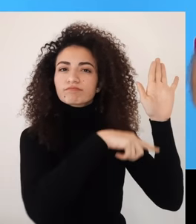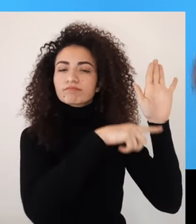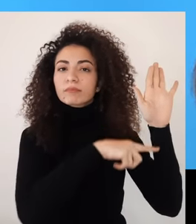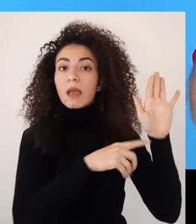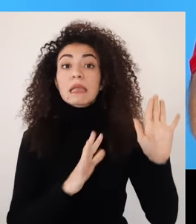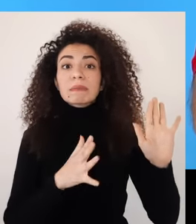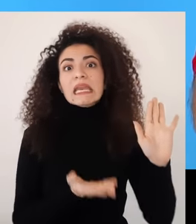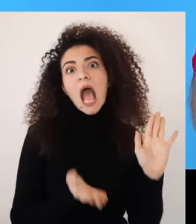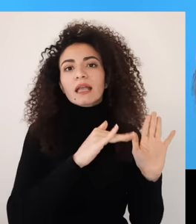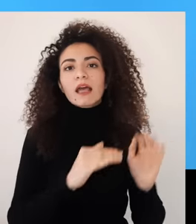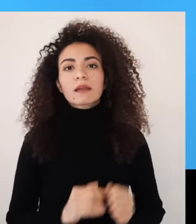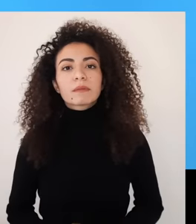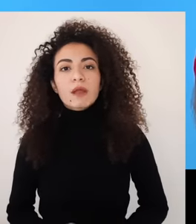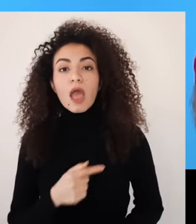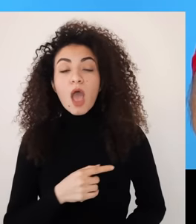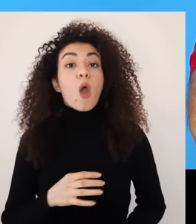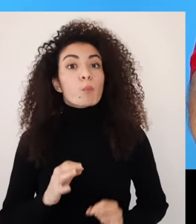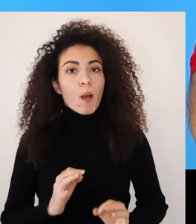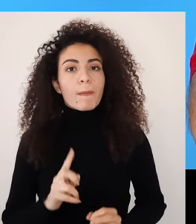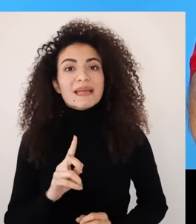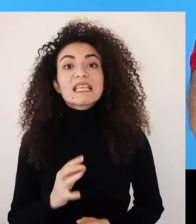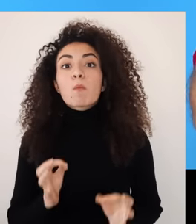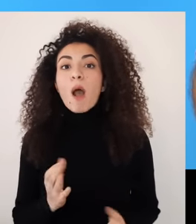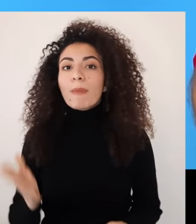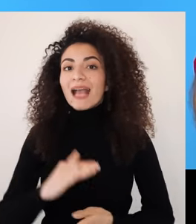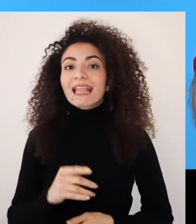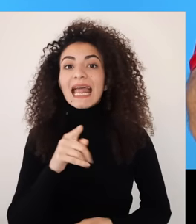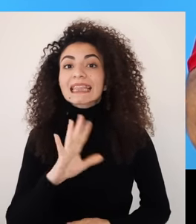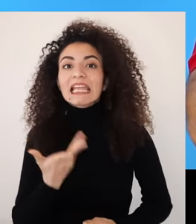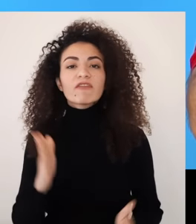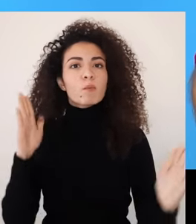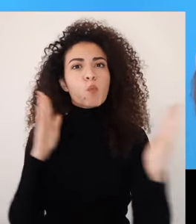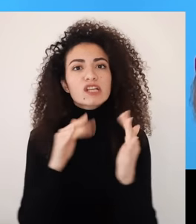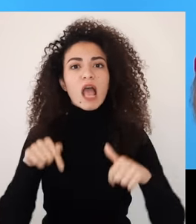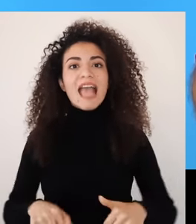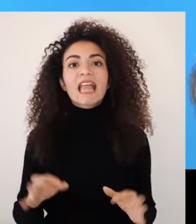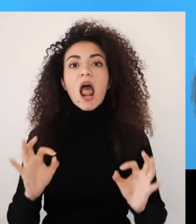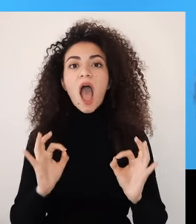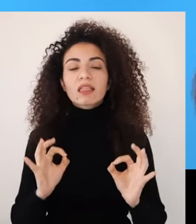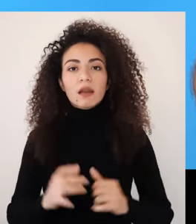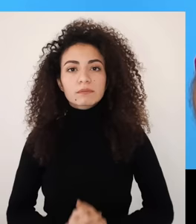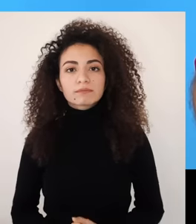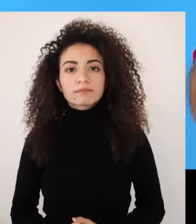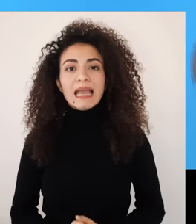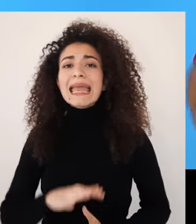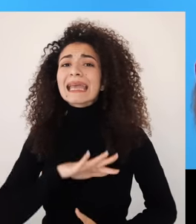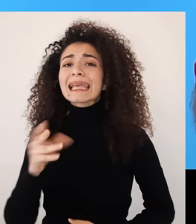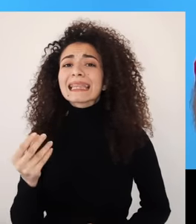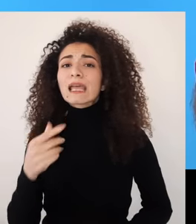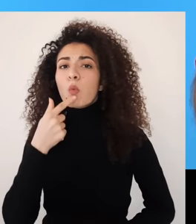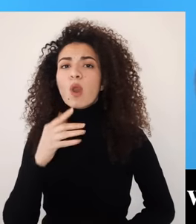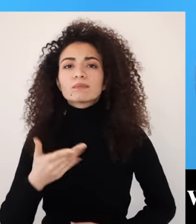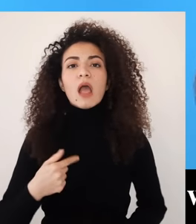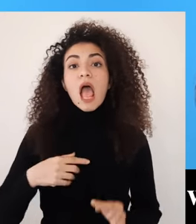ولكن الأهم كيف أنت بتستجيبي للأوضاع كتار بيقولوا أنه درجة تجاوبنا ما بتتخطى ثلاثة أو الأربعة بأحسن